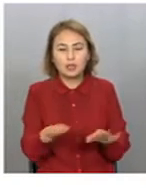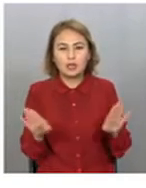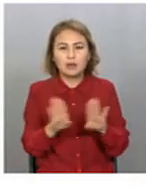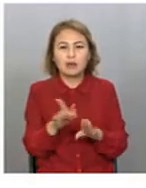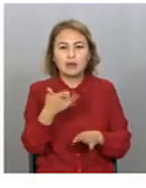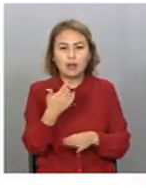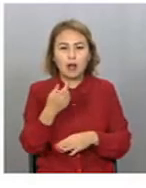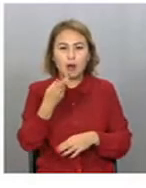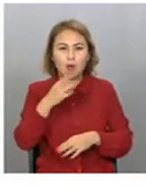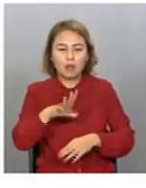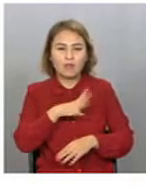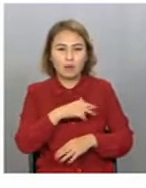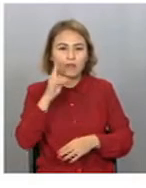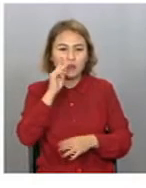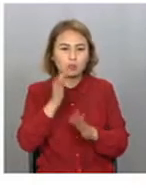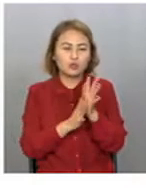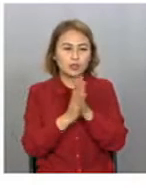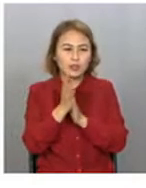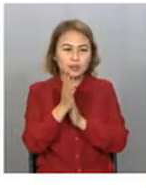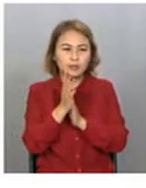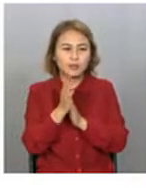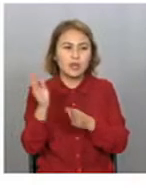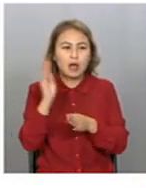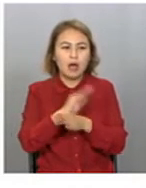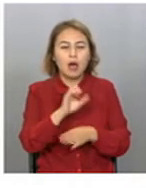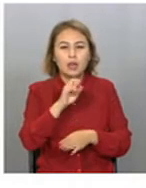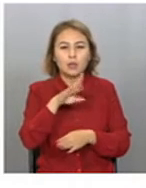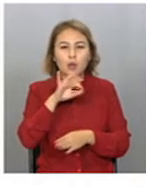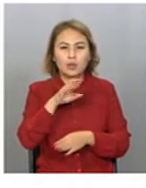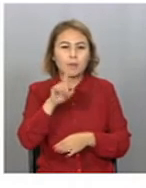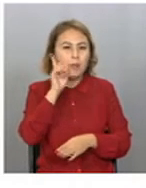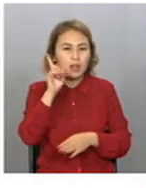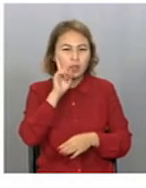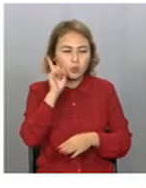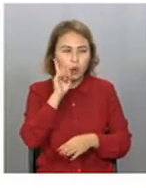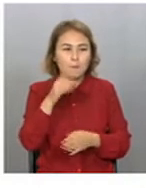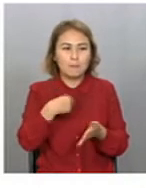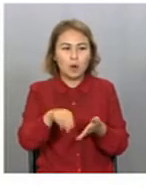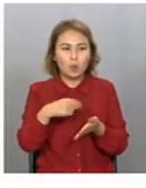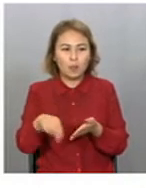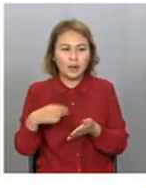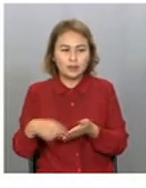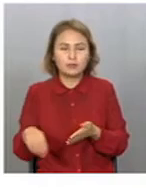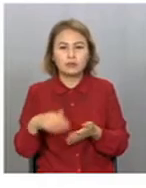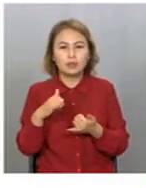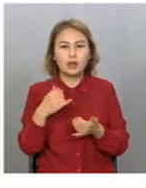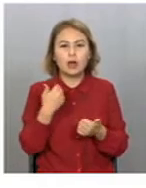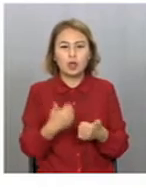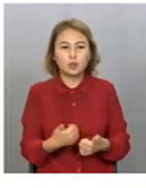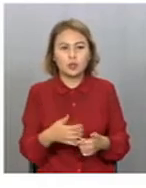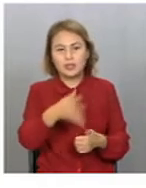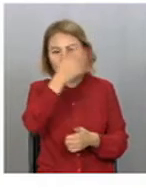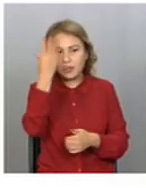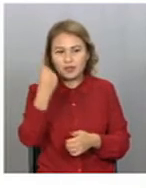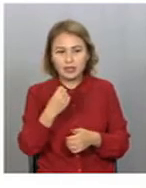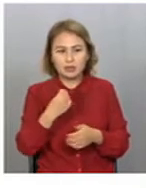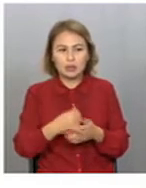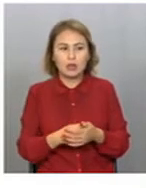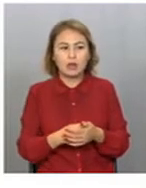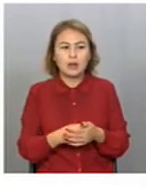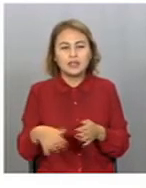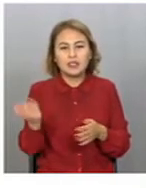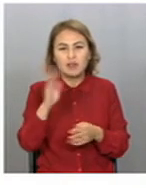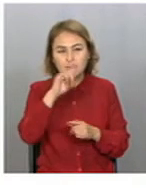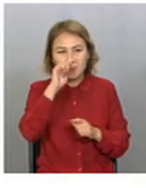глагол «возмужать». Антонимы к словам «молодой», «покупать», «хорошо», «забывать». Давайте